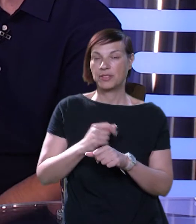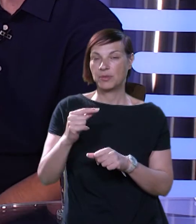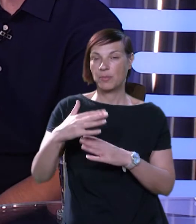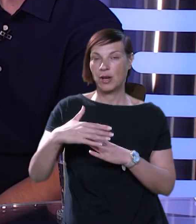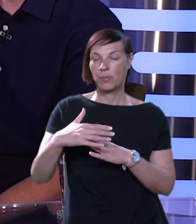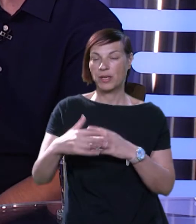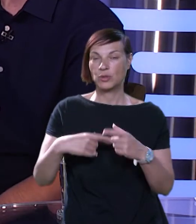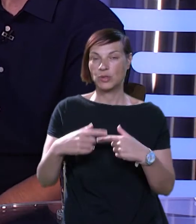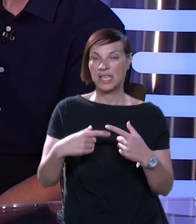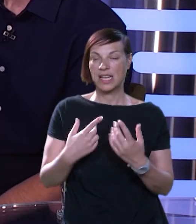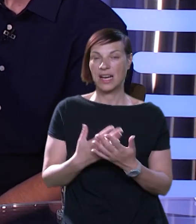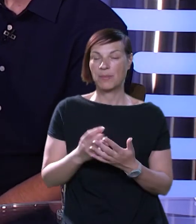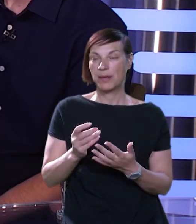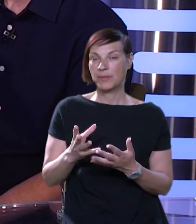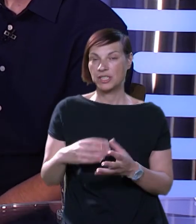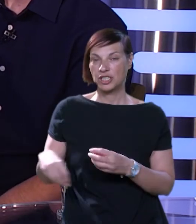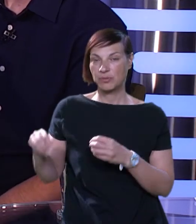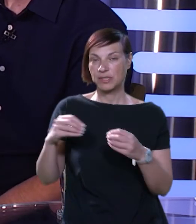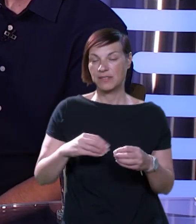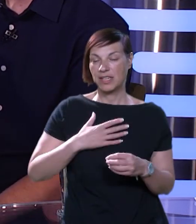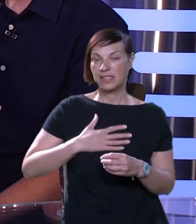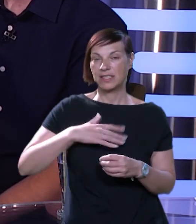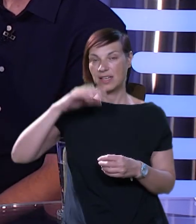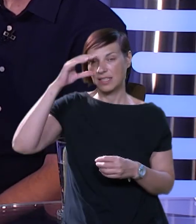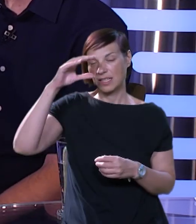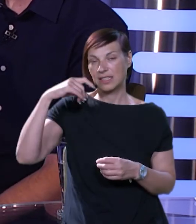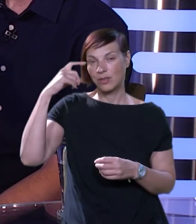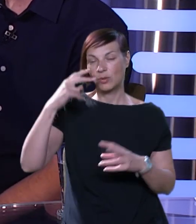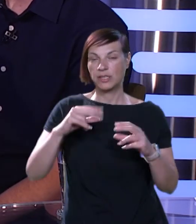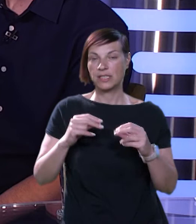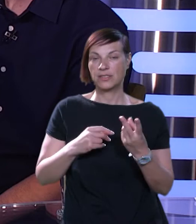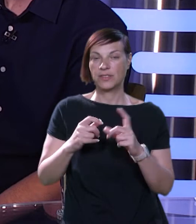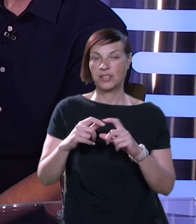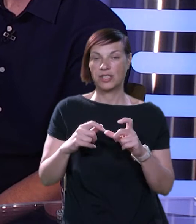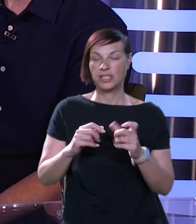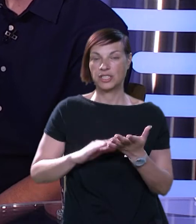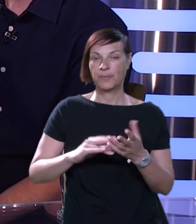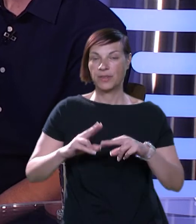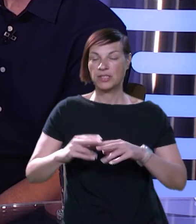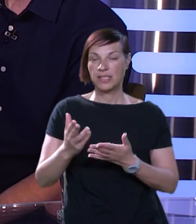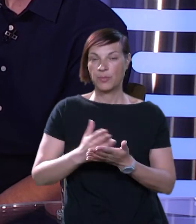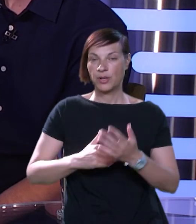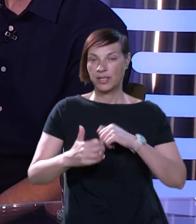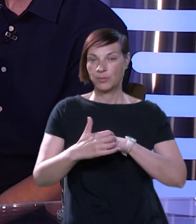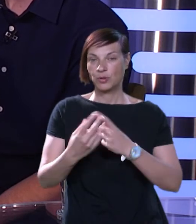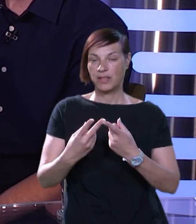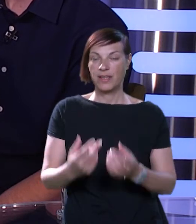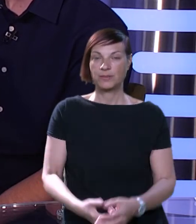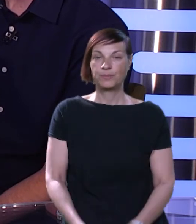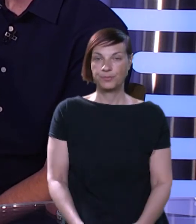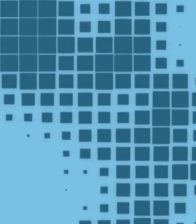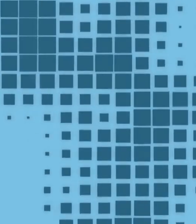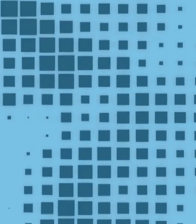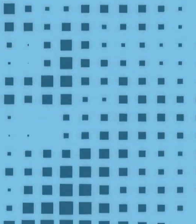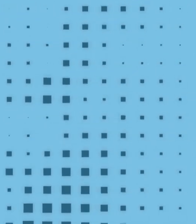jednu pauzicu za reklamni blok. Brzo ćemo se, dragi gledatelji, vratiti u naš kulturni razgovor sa Ninom Violić. Svakako ostanite uz program Dubrovačke televizije.